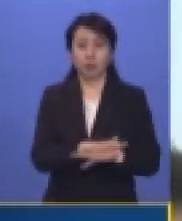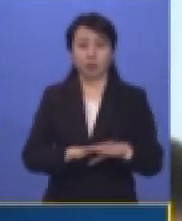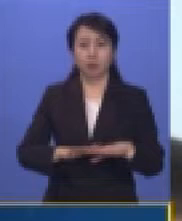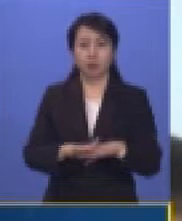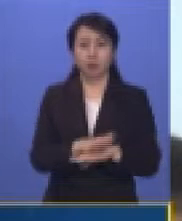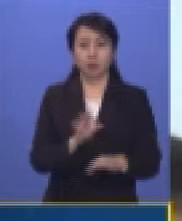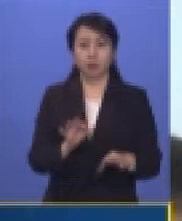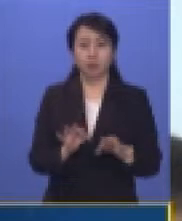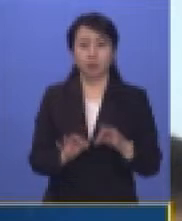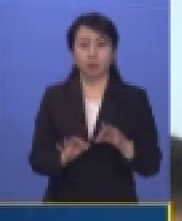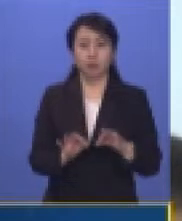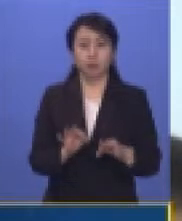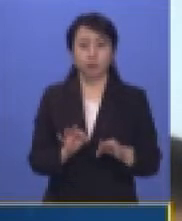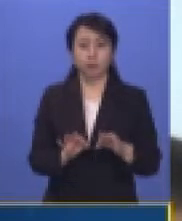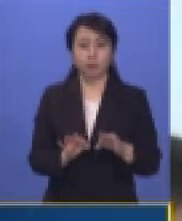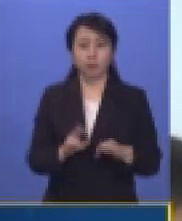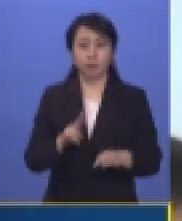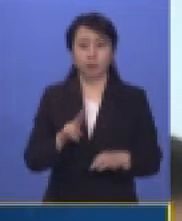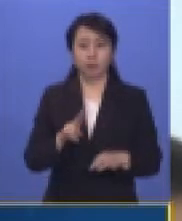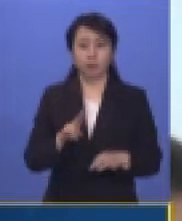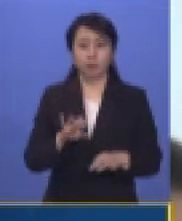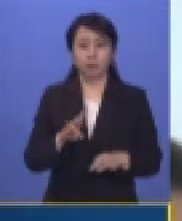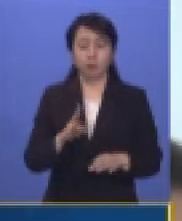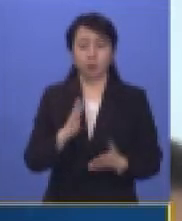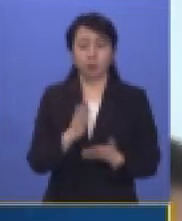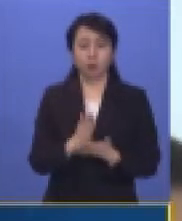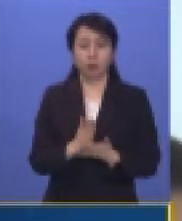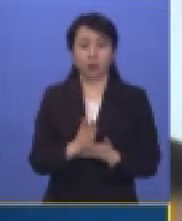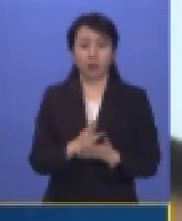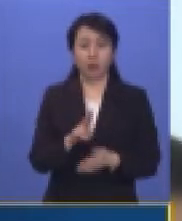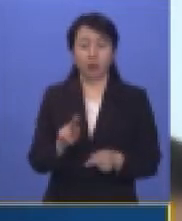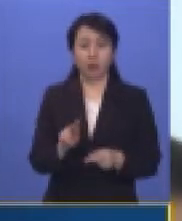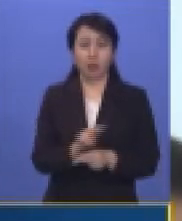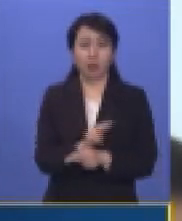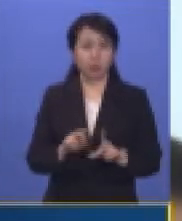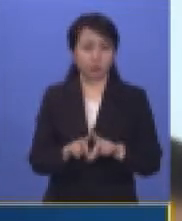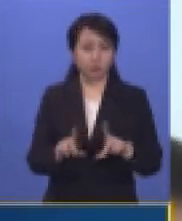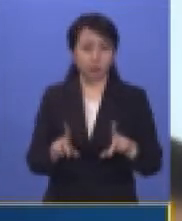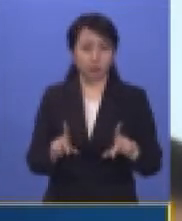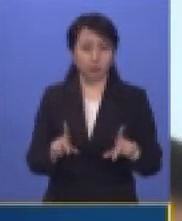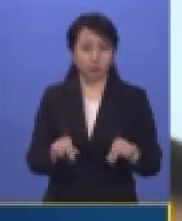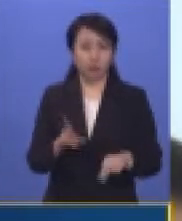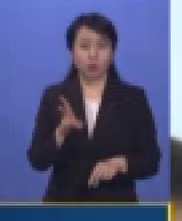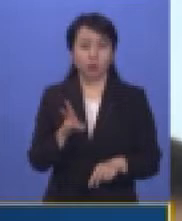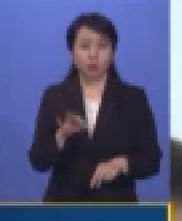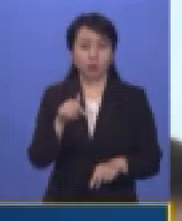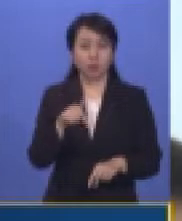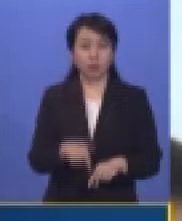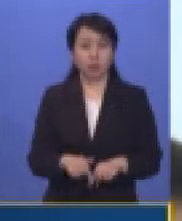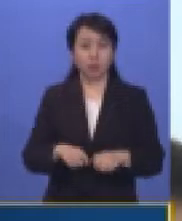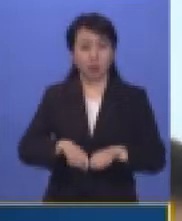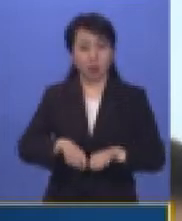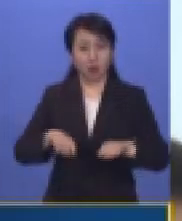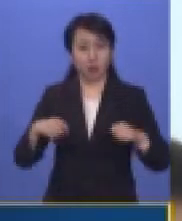сети, в Чкаловском сельском округе положена только врачебная амбулатория. Но, тем не менее, здесь